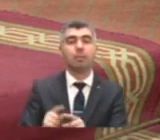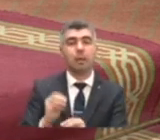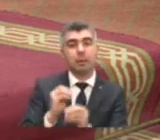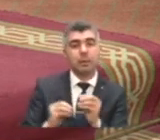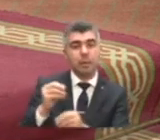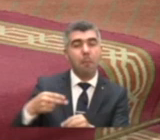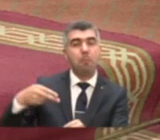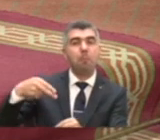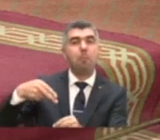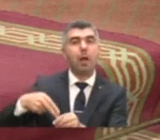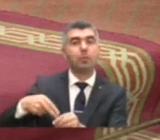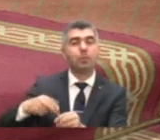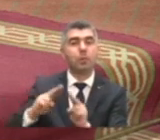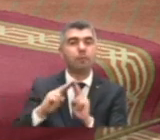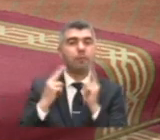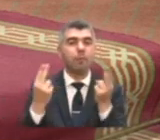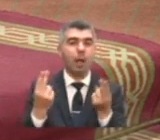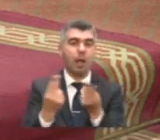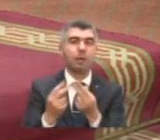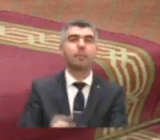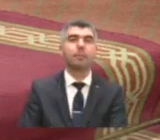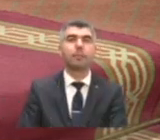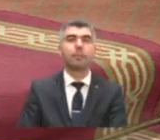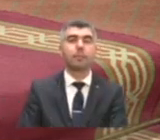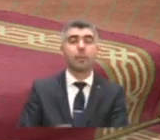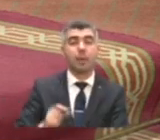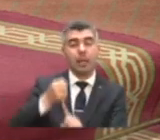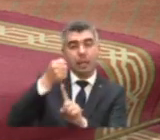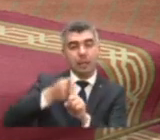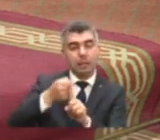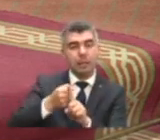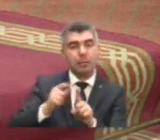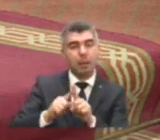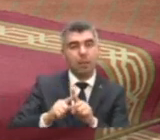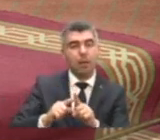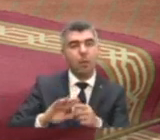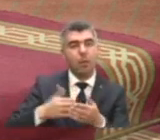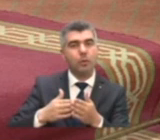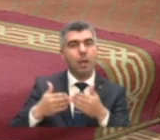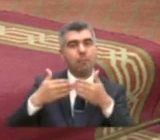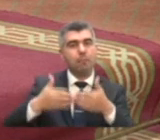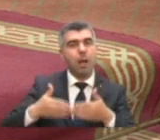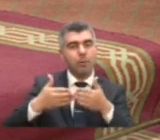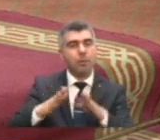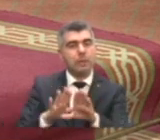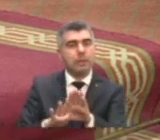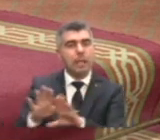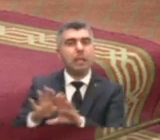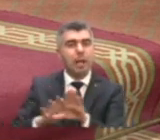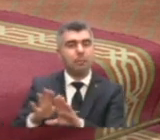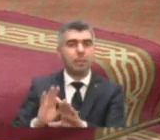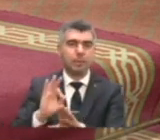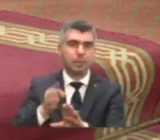لأسعار المحروقات على المستوى العالمي، كما أننا نعمل مع السلطات المينائية على دراسة التدابير الممكن